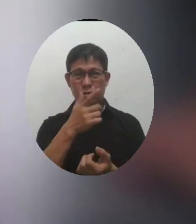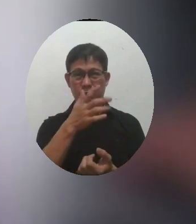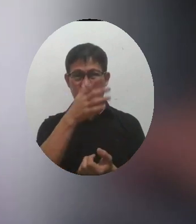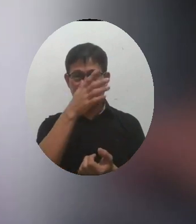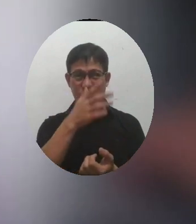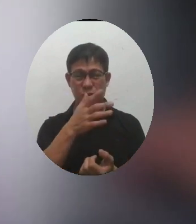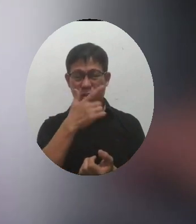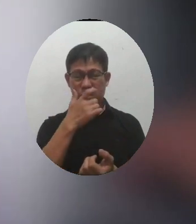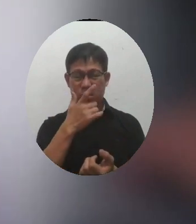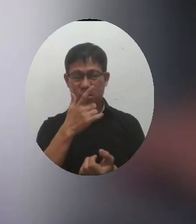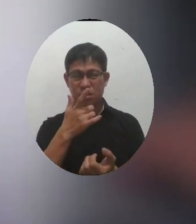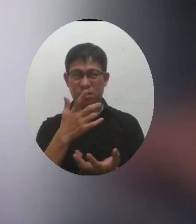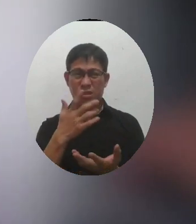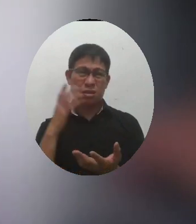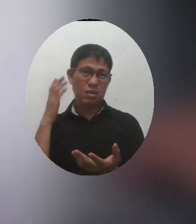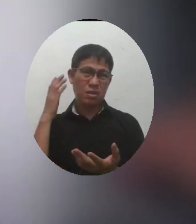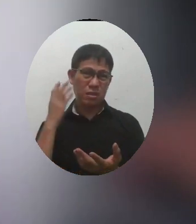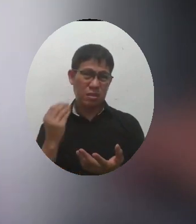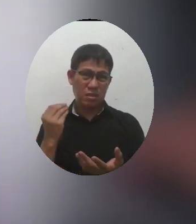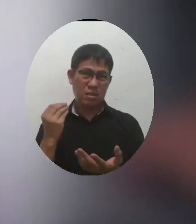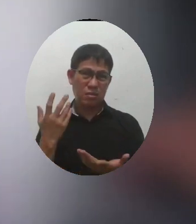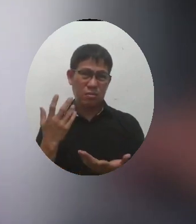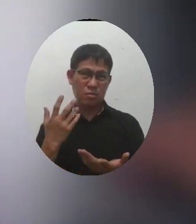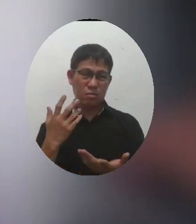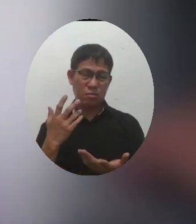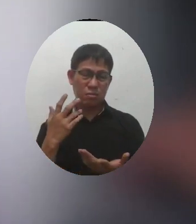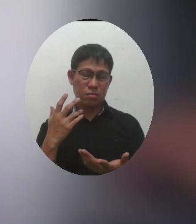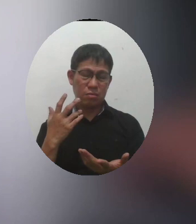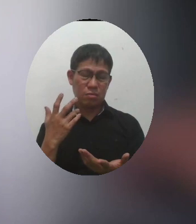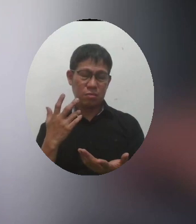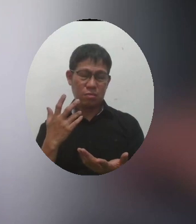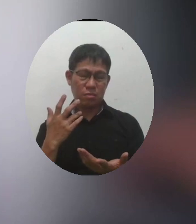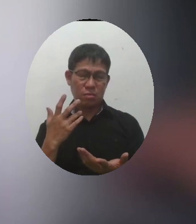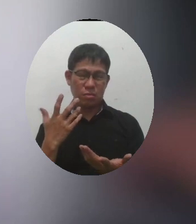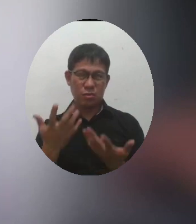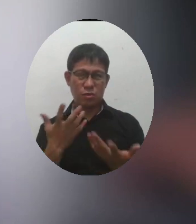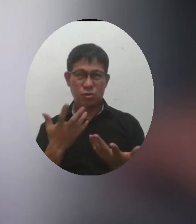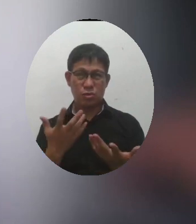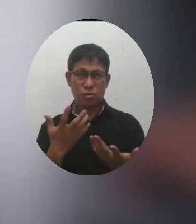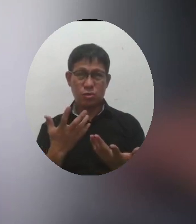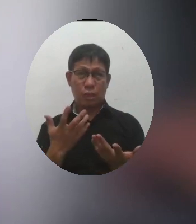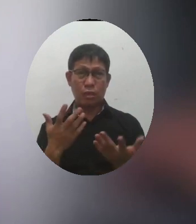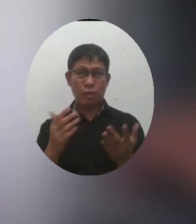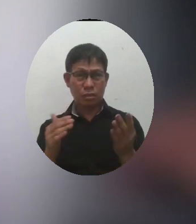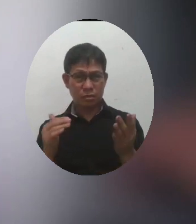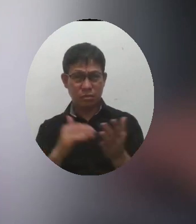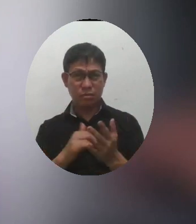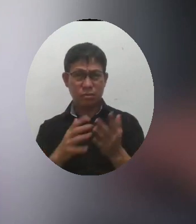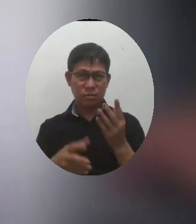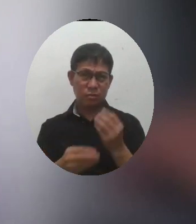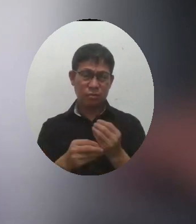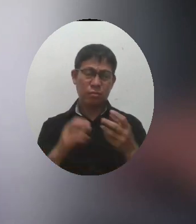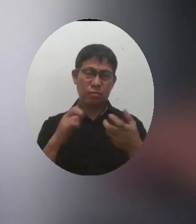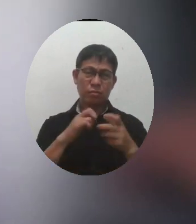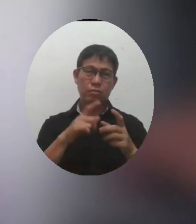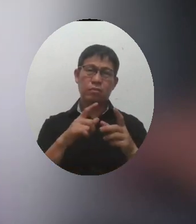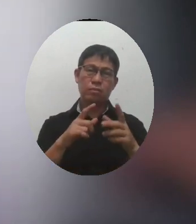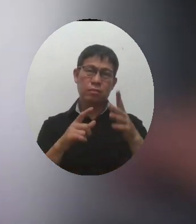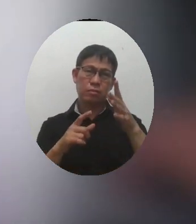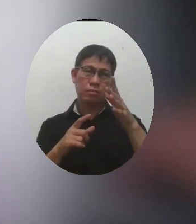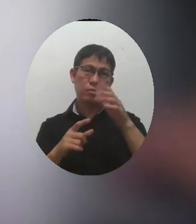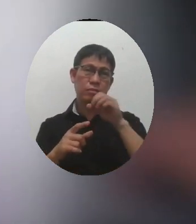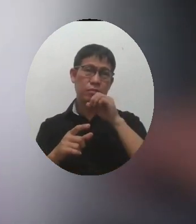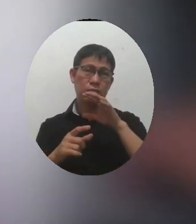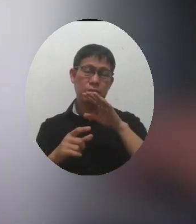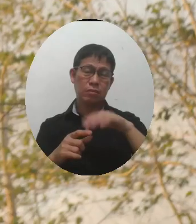kanyang mga magulang dahil sa hearing loss ng bata. Mas bibigat pa pala yung kanilang suliranin. Nung